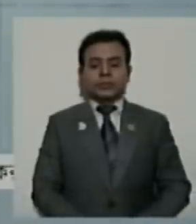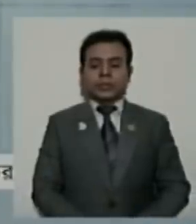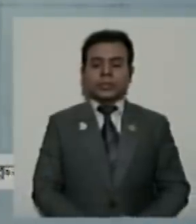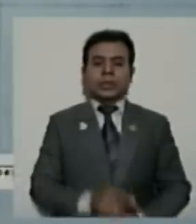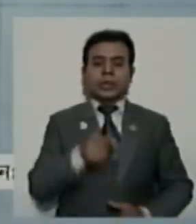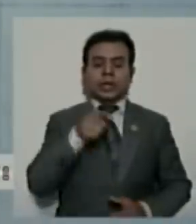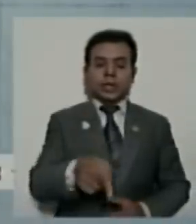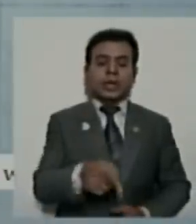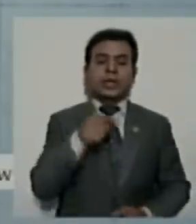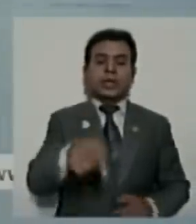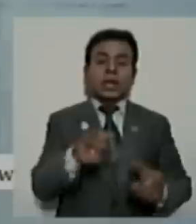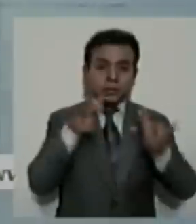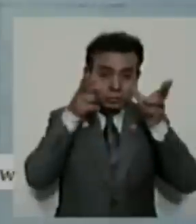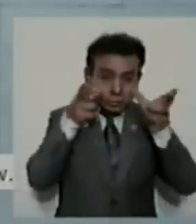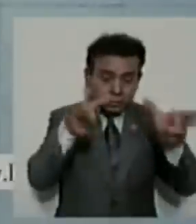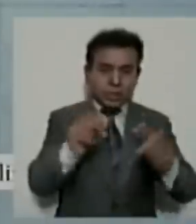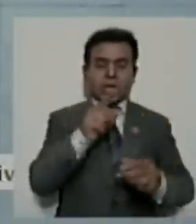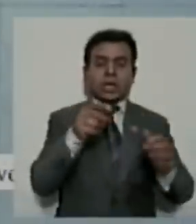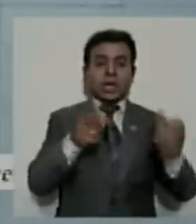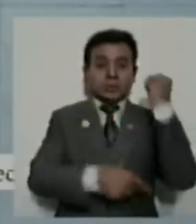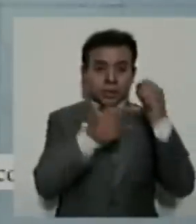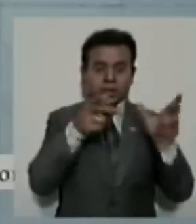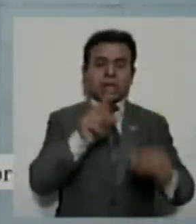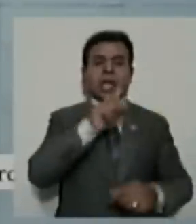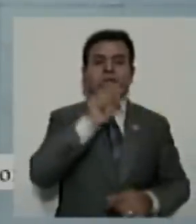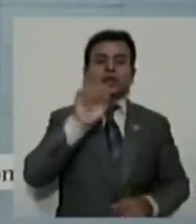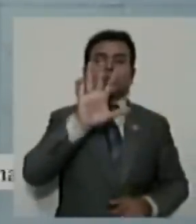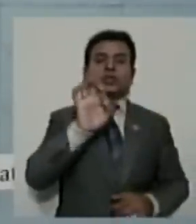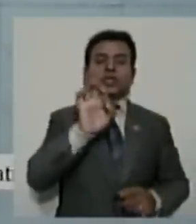মুক্ত হয়েছেন 15 জন এবং এ পর্যন্ত